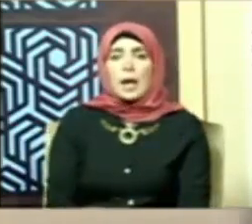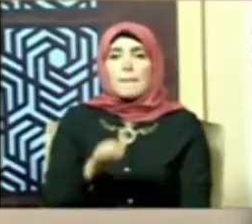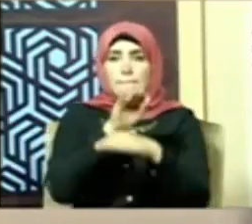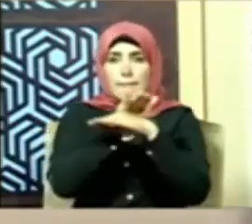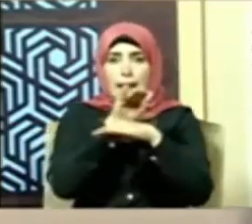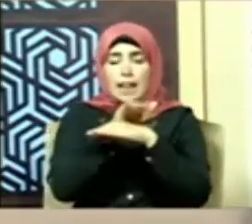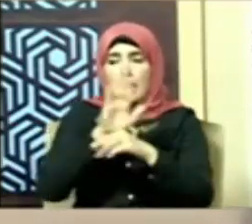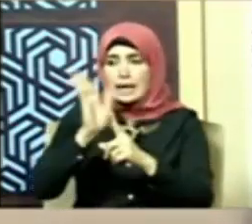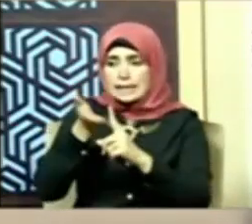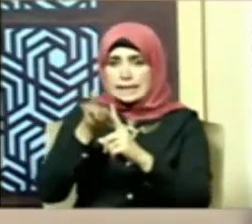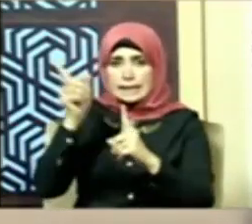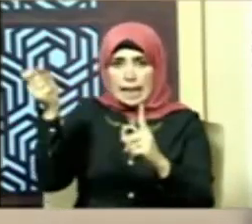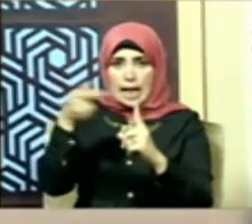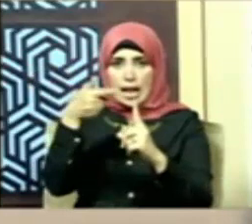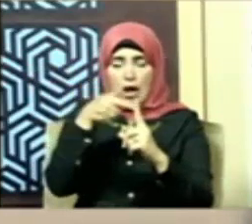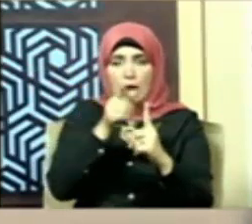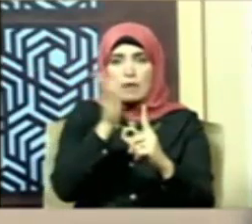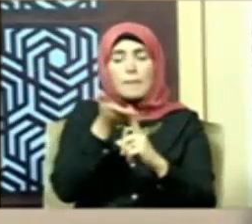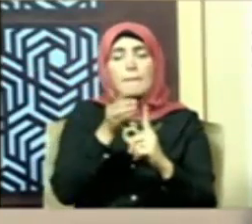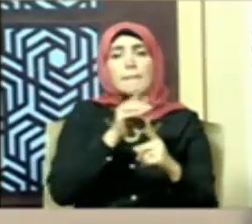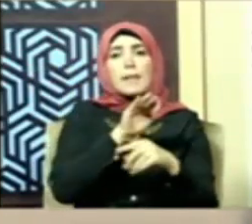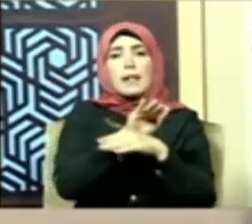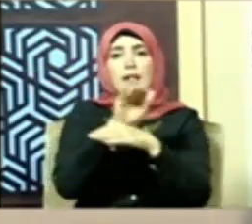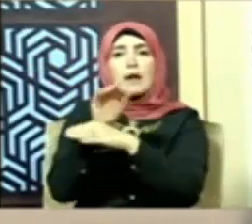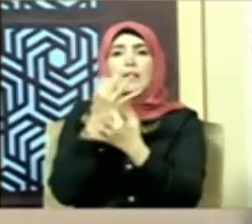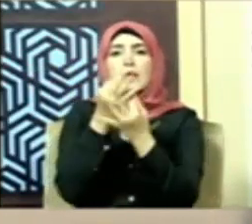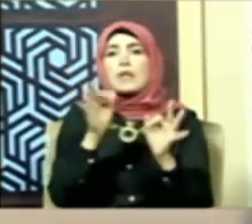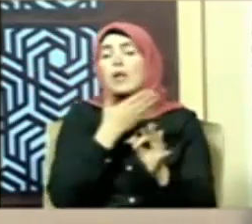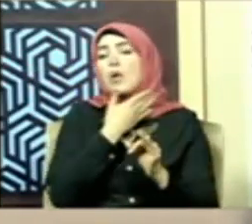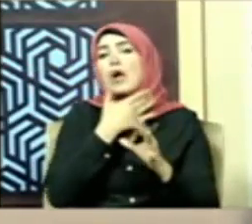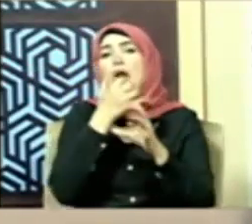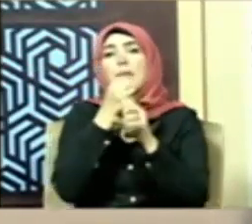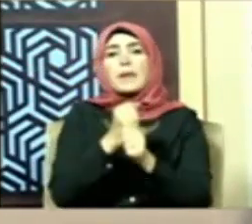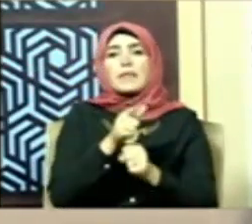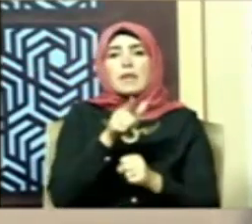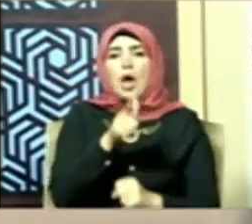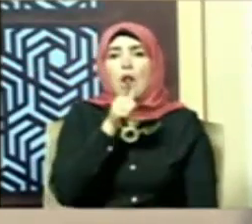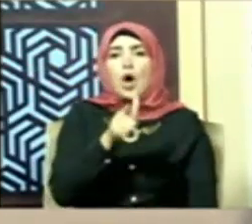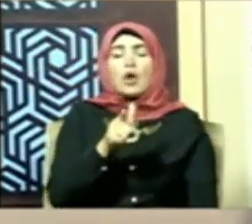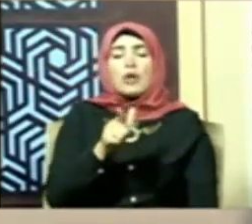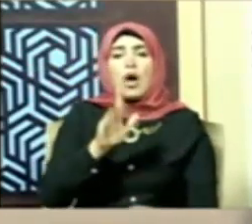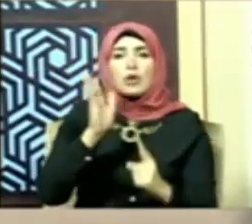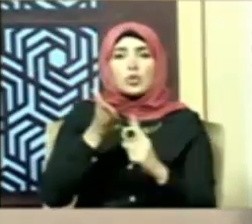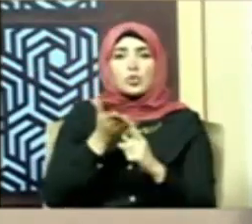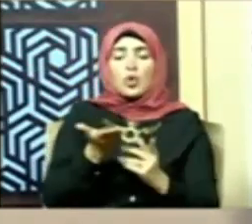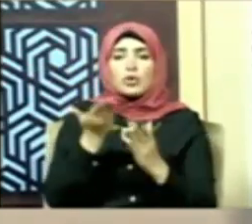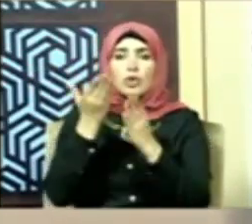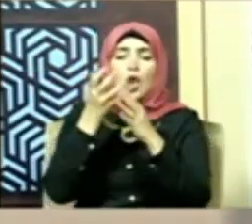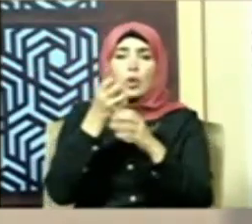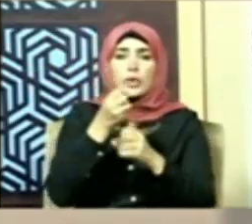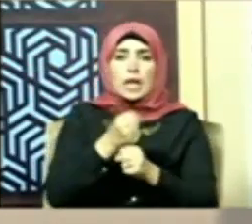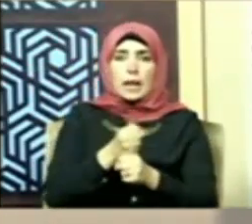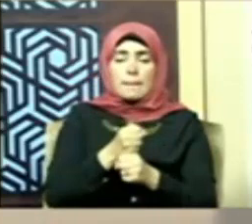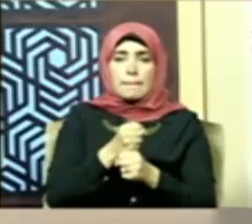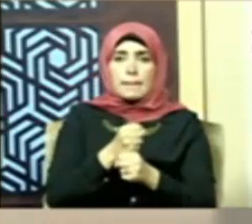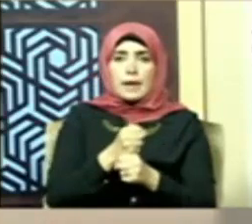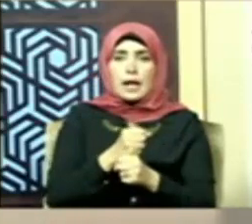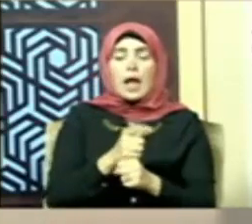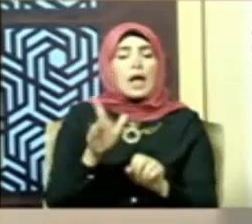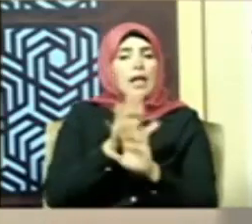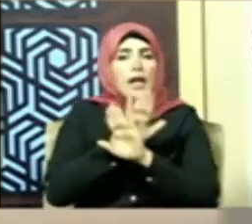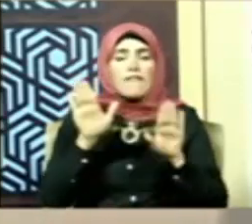بلغ الرسالة وأدى الأمانة، وقال صلى الله عليه وسلم: